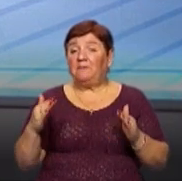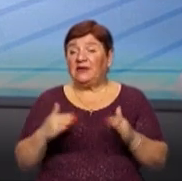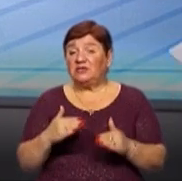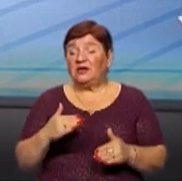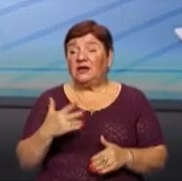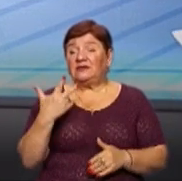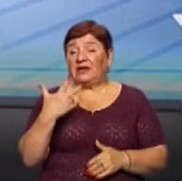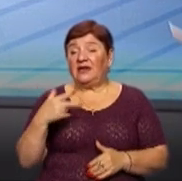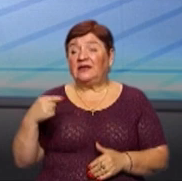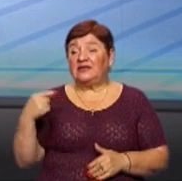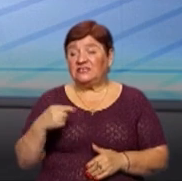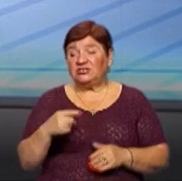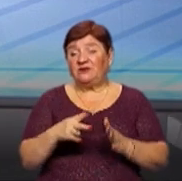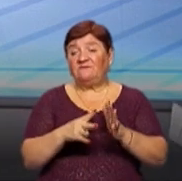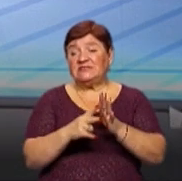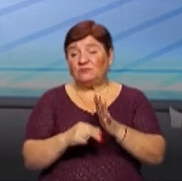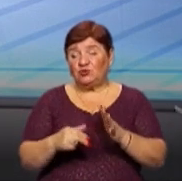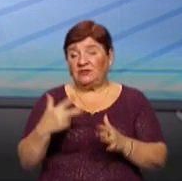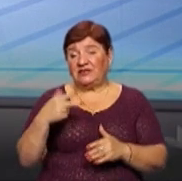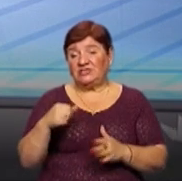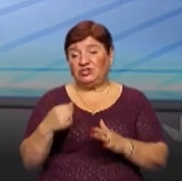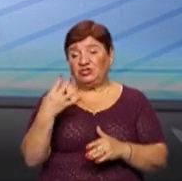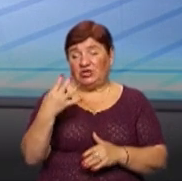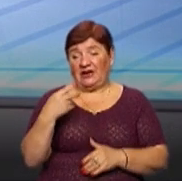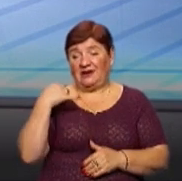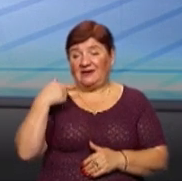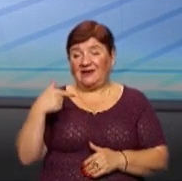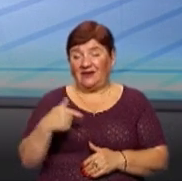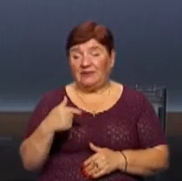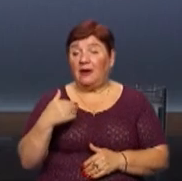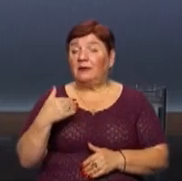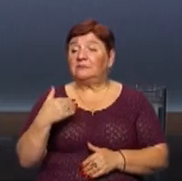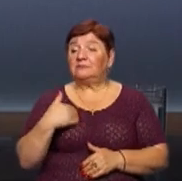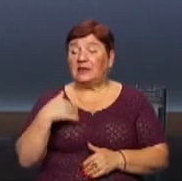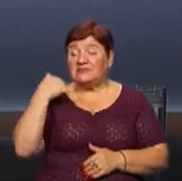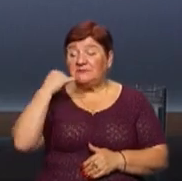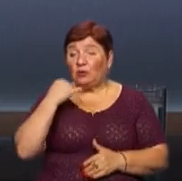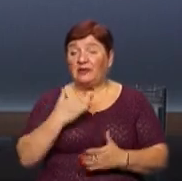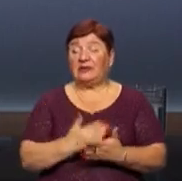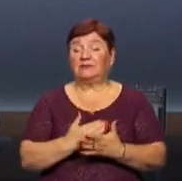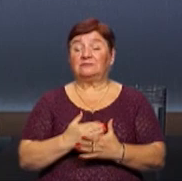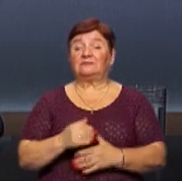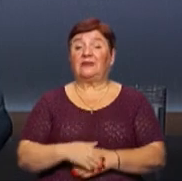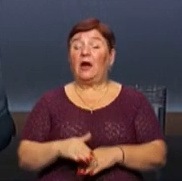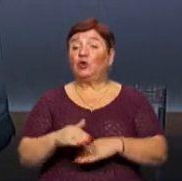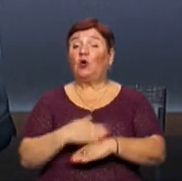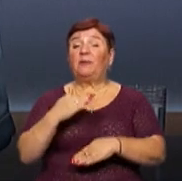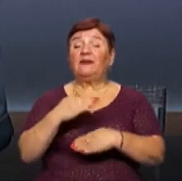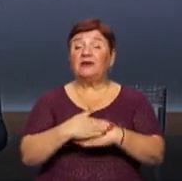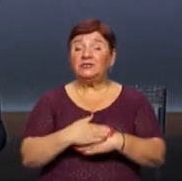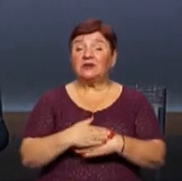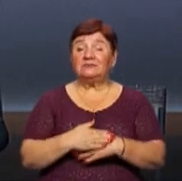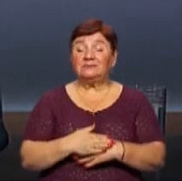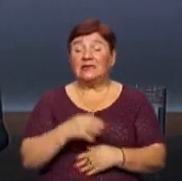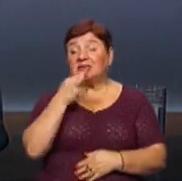ніж 3854 гривні. У нас ще телефонний дзвіночок. Пані Анастасія, давайте послухаємо. Доброго вечора, ви в